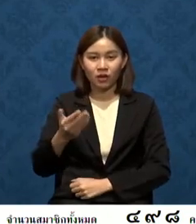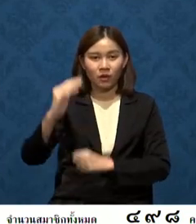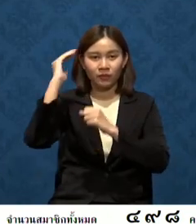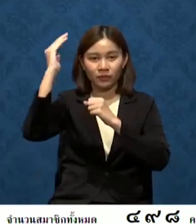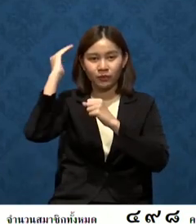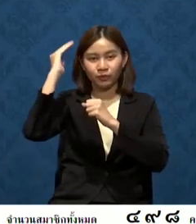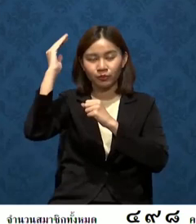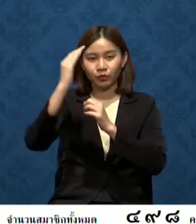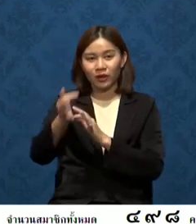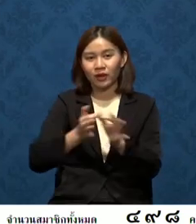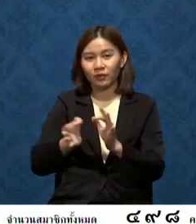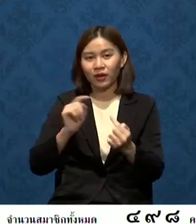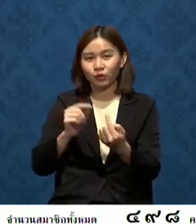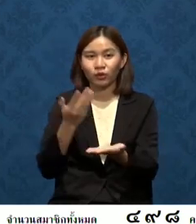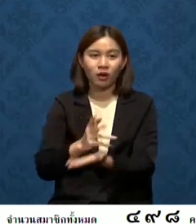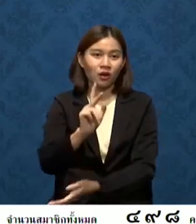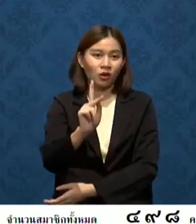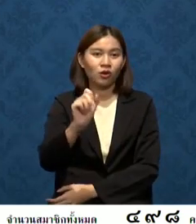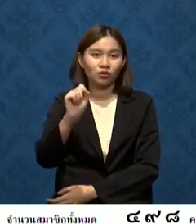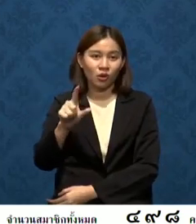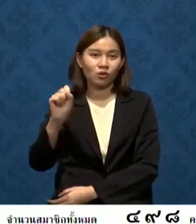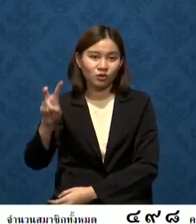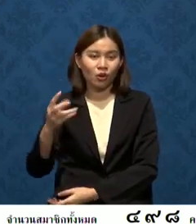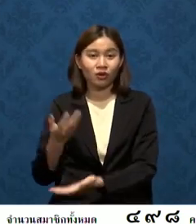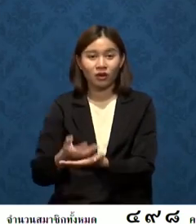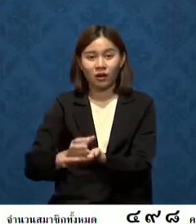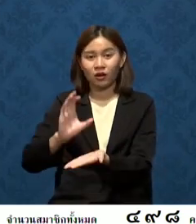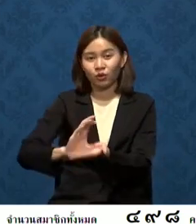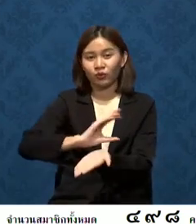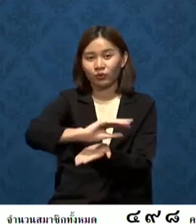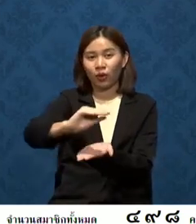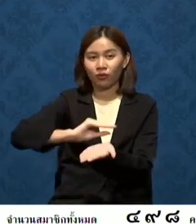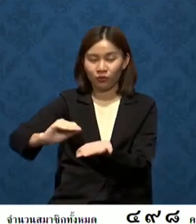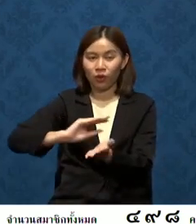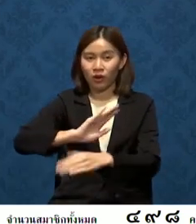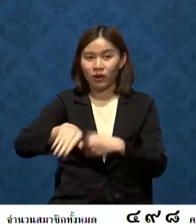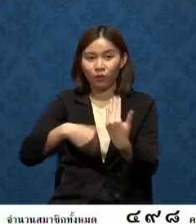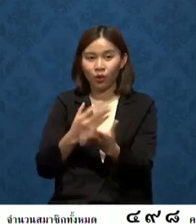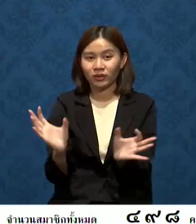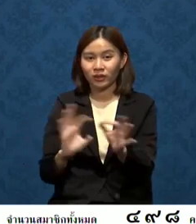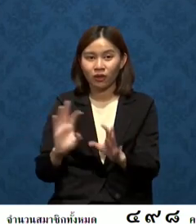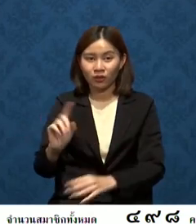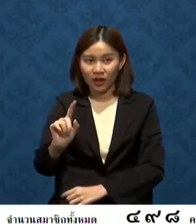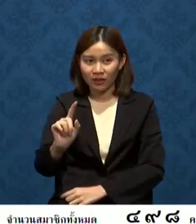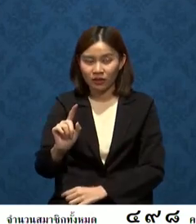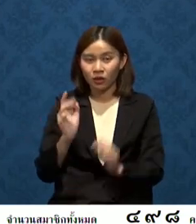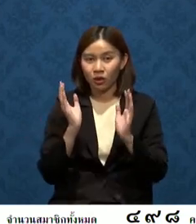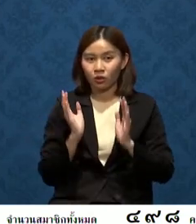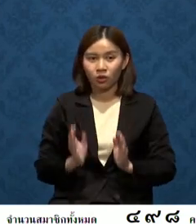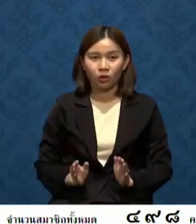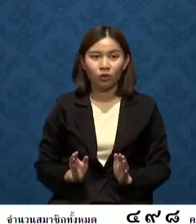งานว่ากองทุนได้ใช้เงินไปกับพวกที่มีวุฒิ